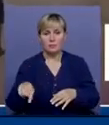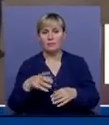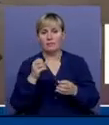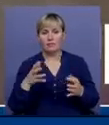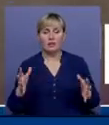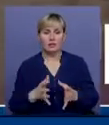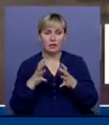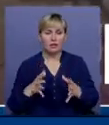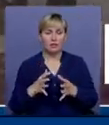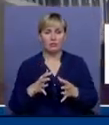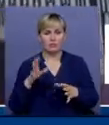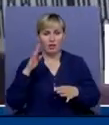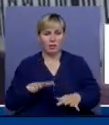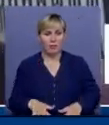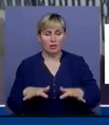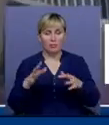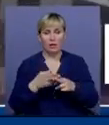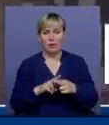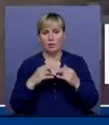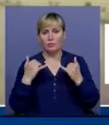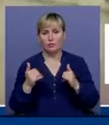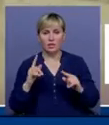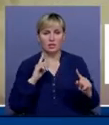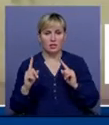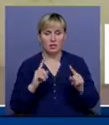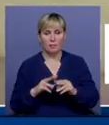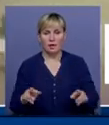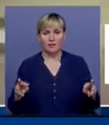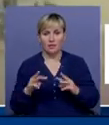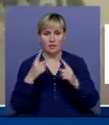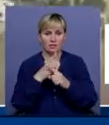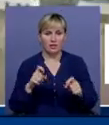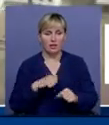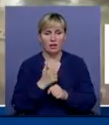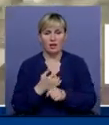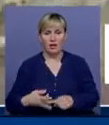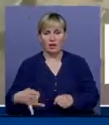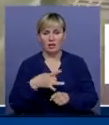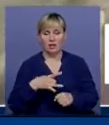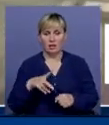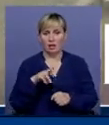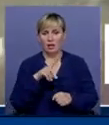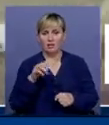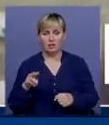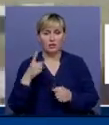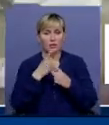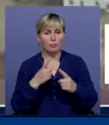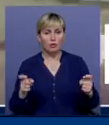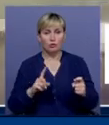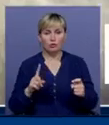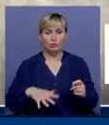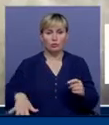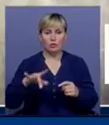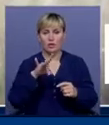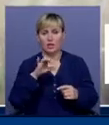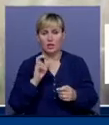сохраняется угроза подтопления об этом сегодня на заседании правительства заявил глава региона умирзак шукеев он сообщил что в зоне риска